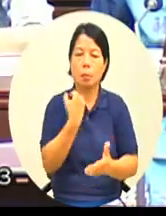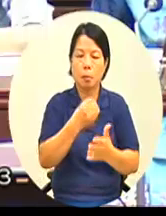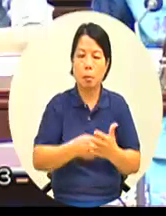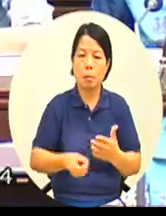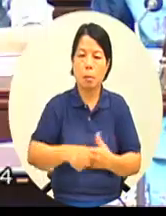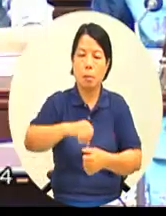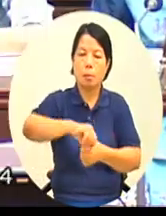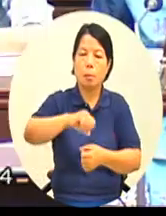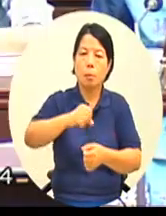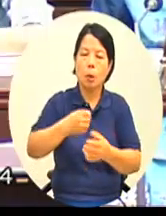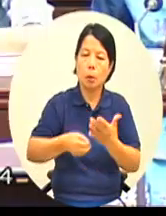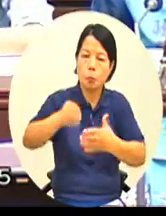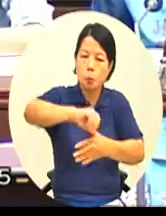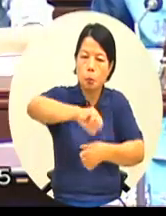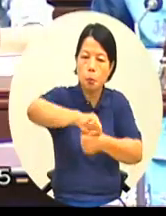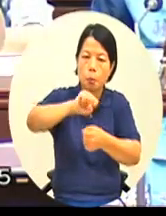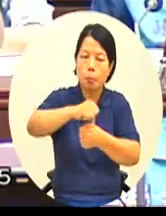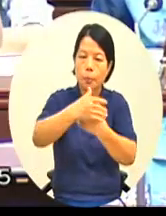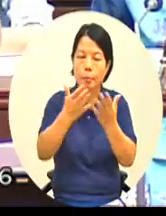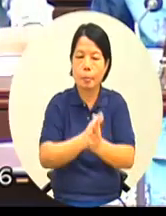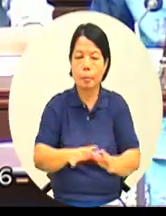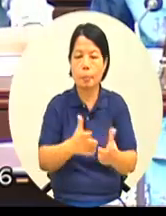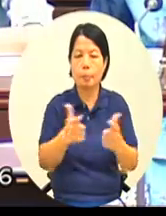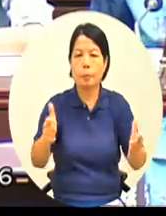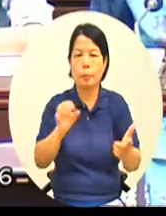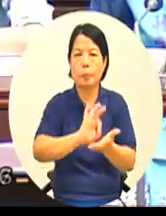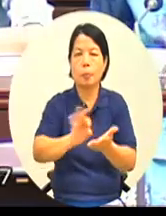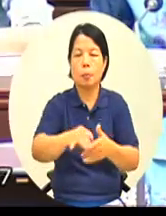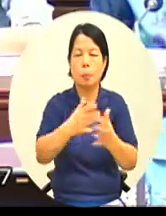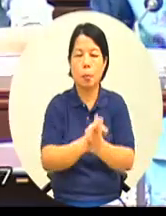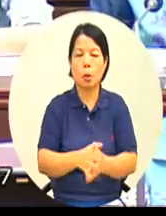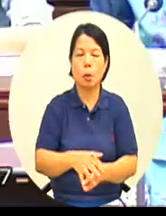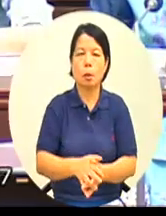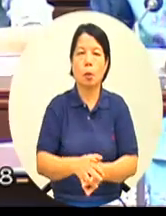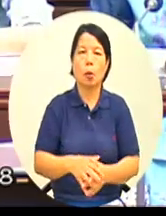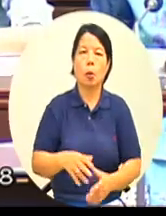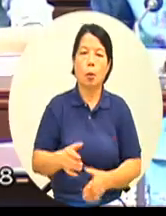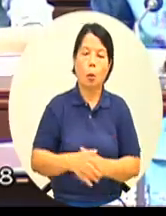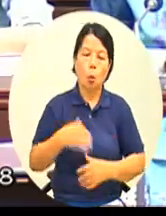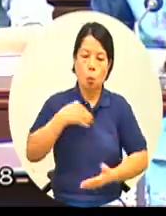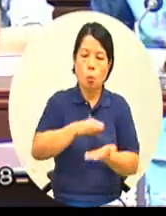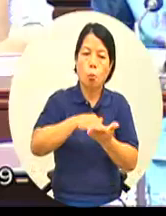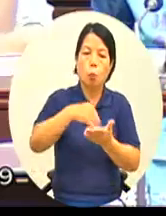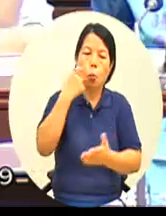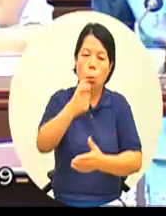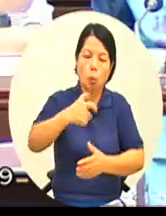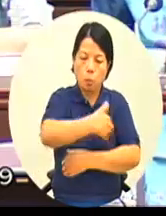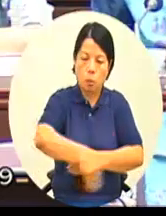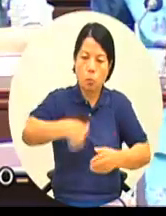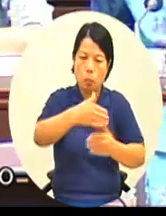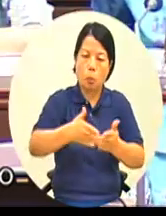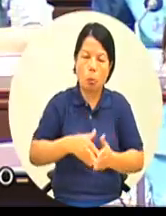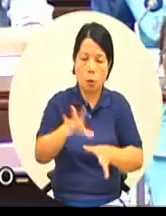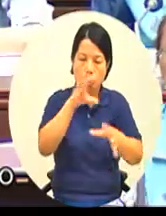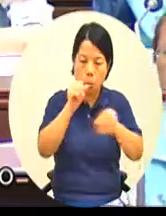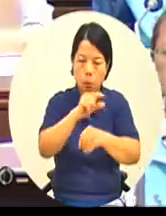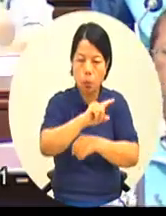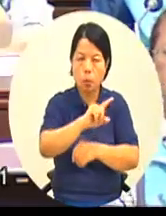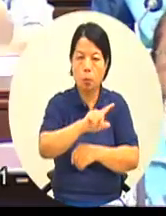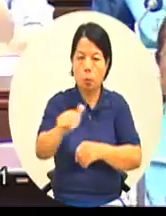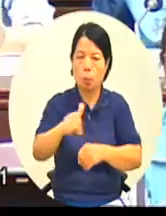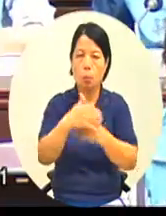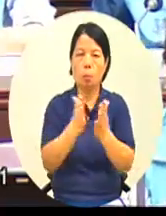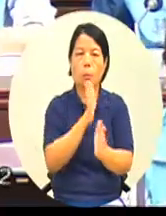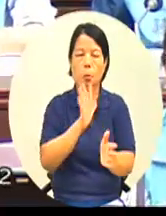运用之外，它的功能跟它的软硬体，甚至说资源，甚至说服务